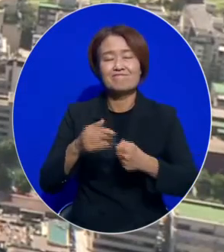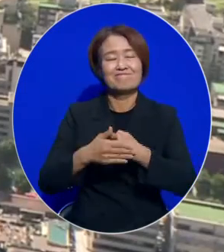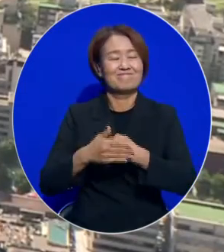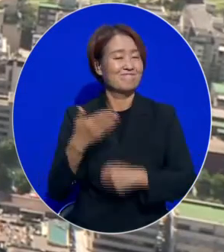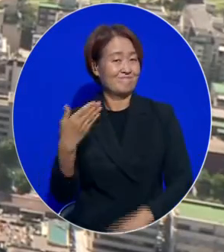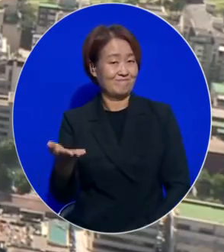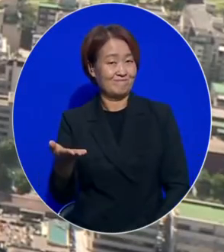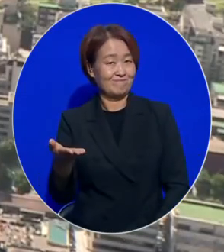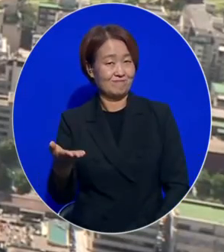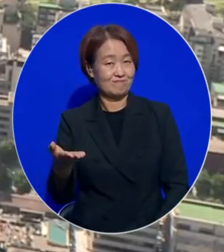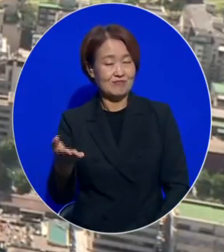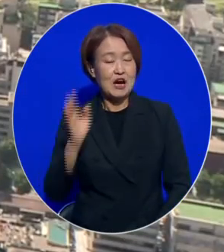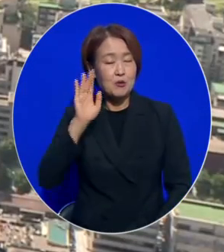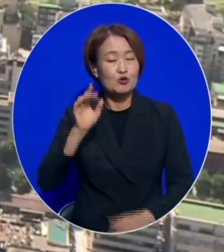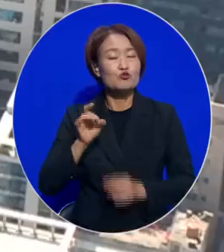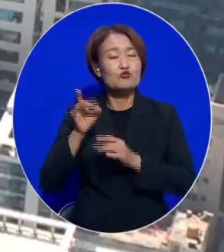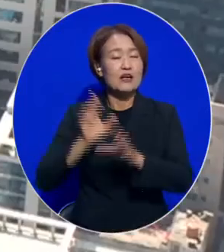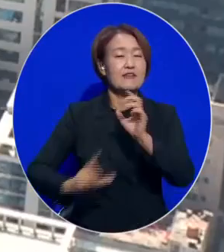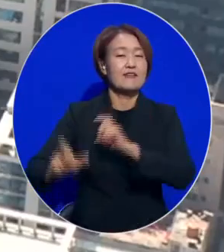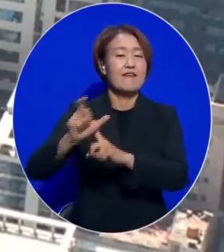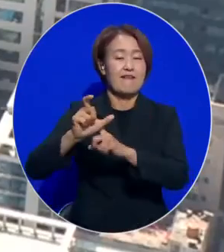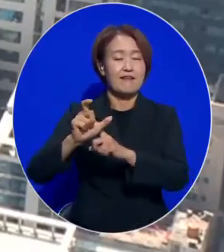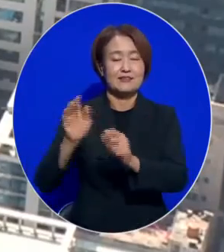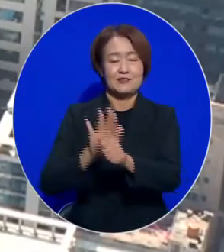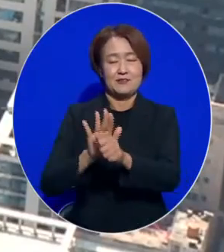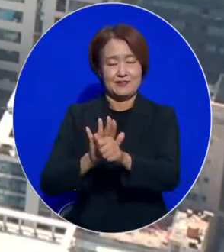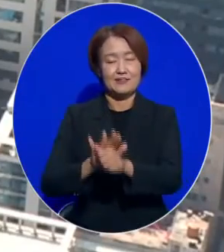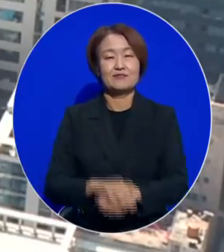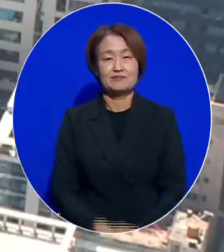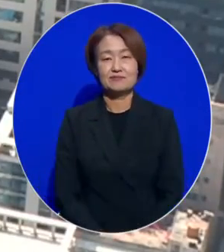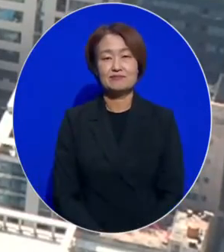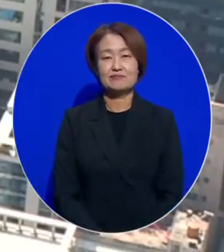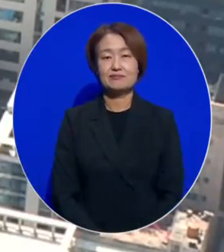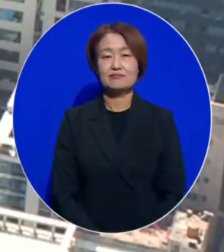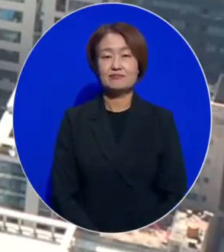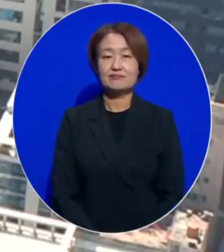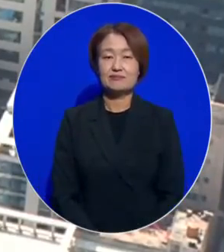제공해 투자를 강화할 계획입니다. KTV 임보라입니다.